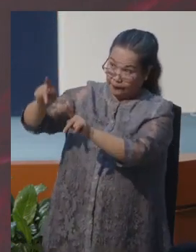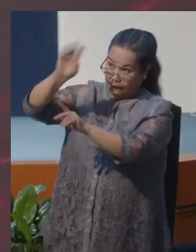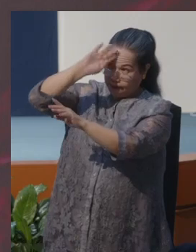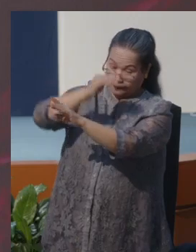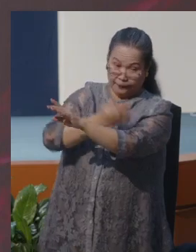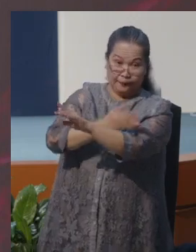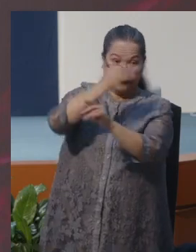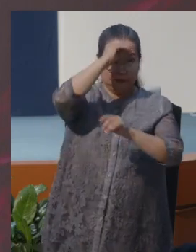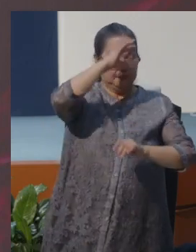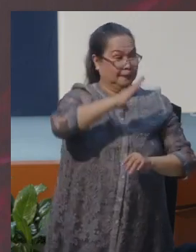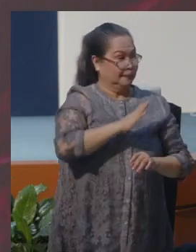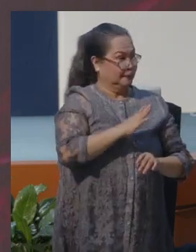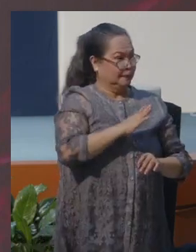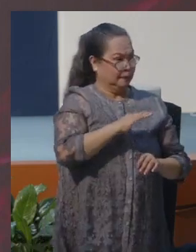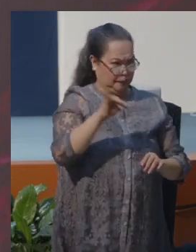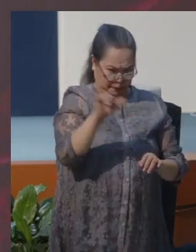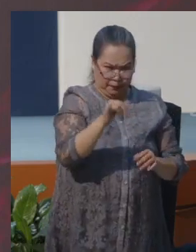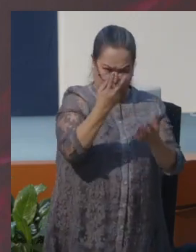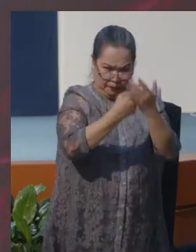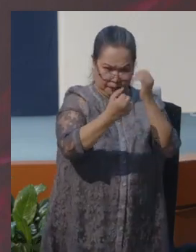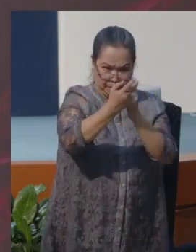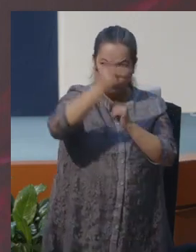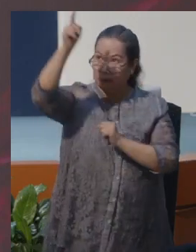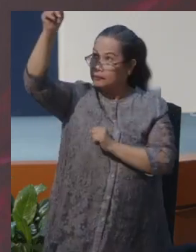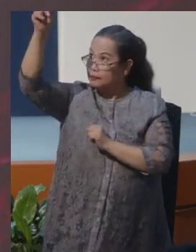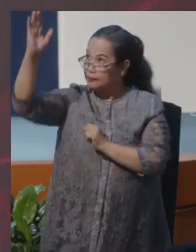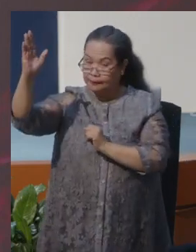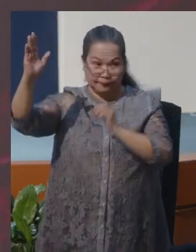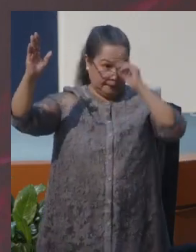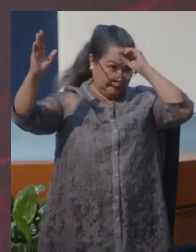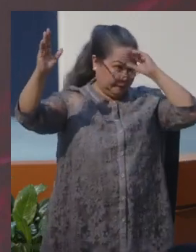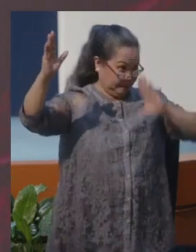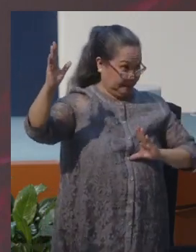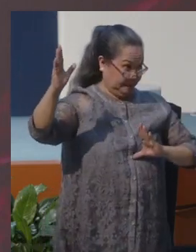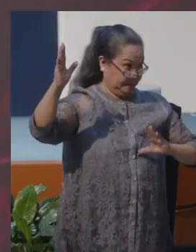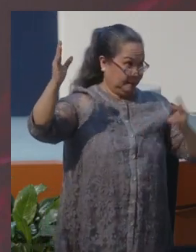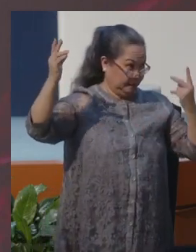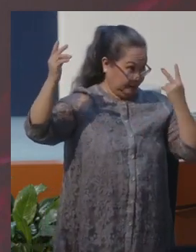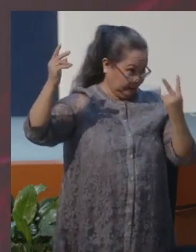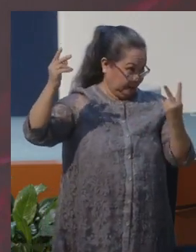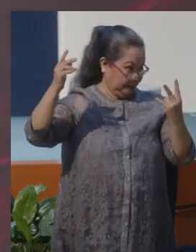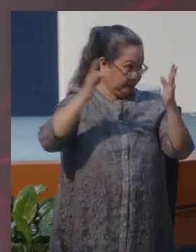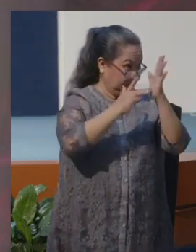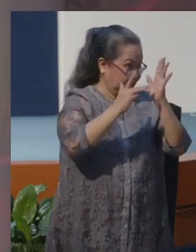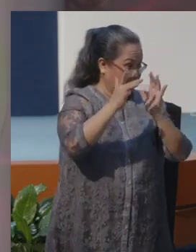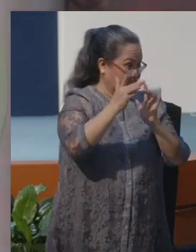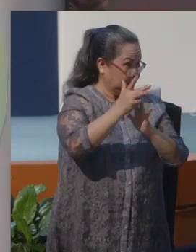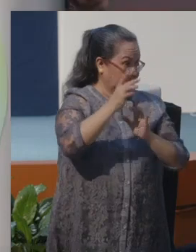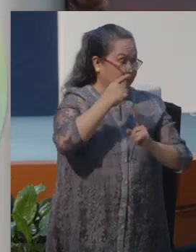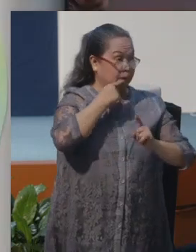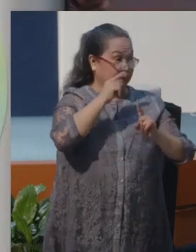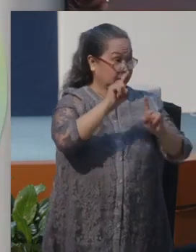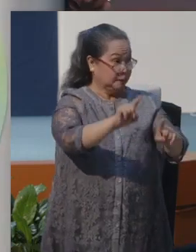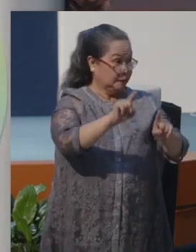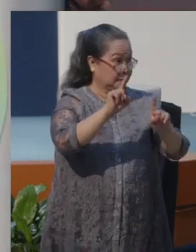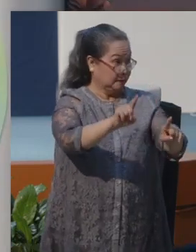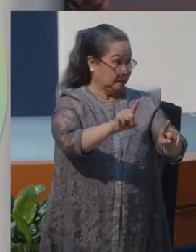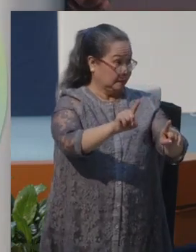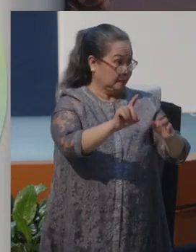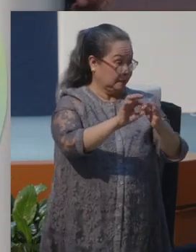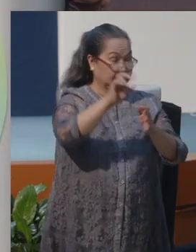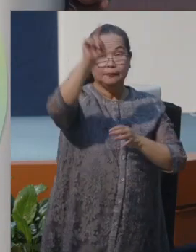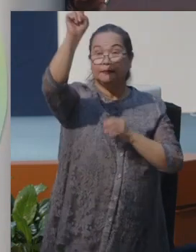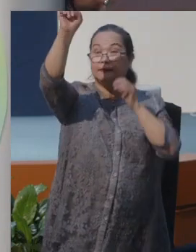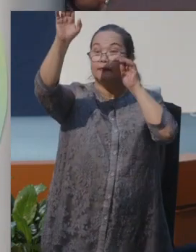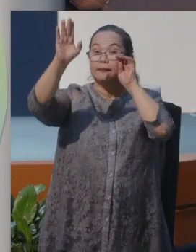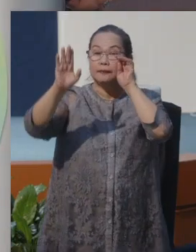Man. Ang title po ng ating mensahe ngayong hapong ito ay Ang mga sugo ng